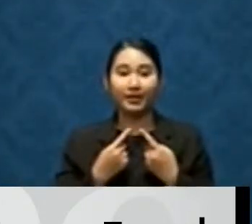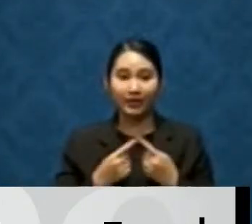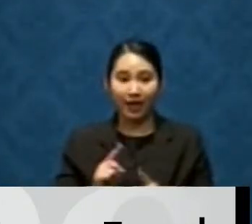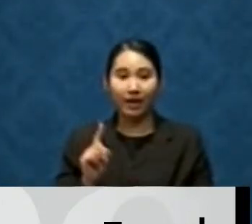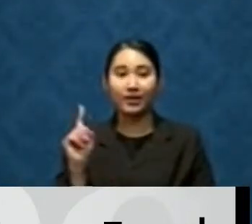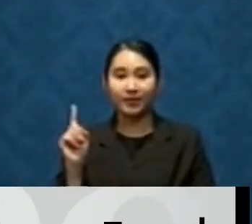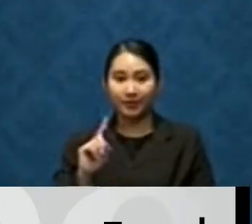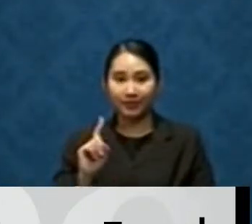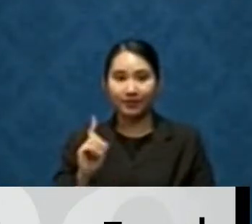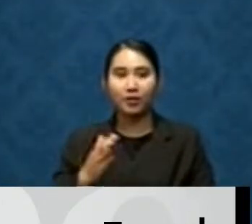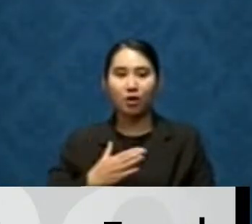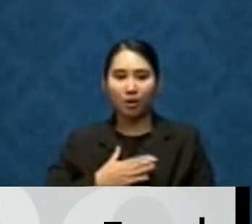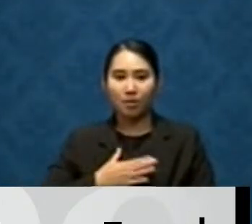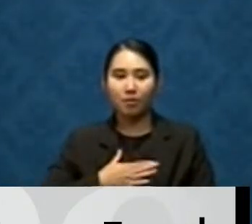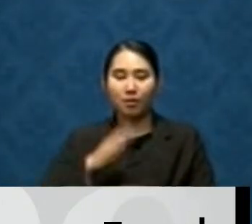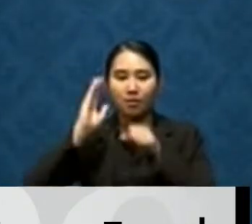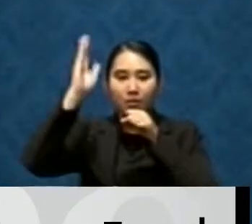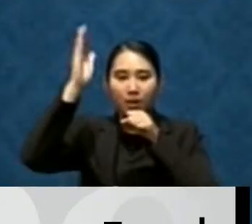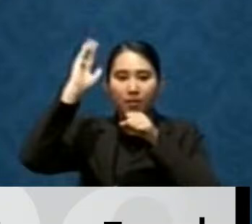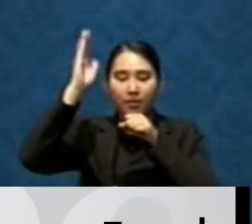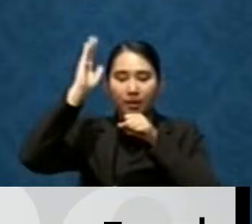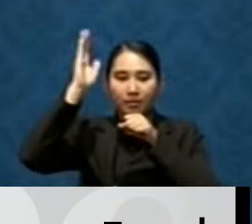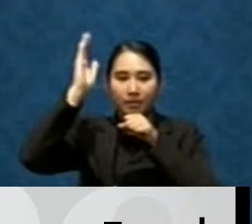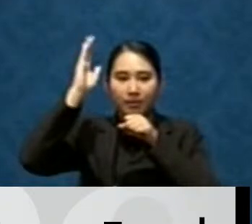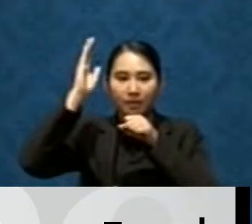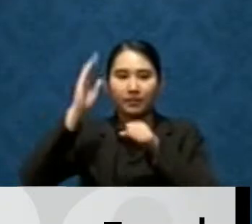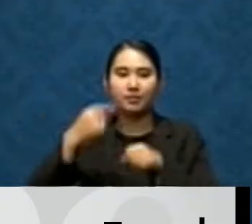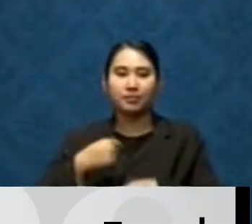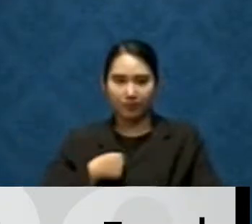ต้องไปฟังไหมคะ ลองฟังดู ค่ะ